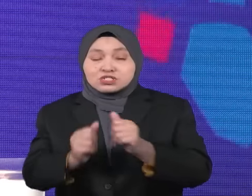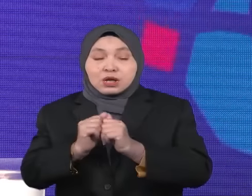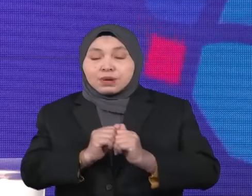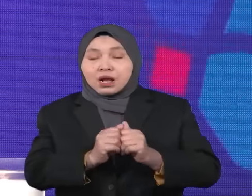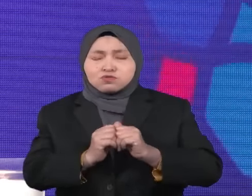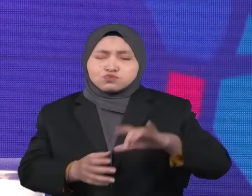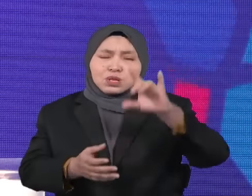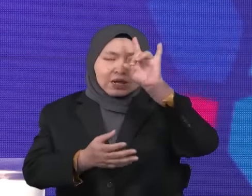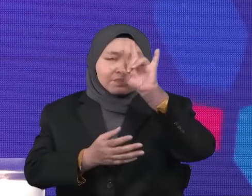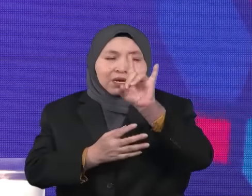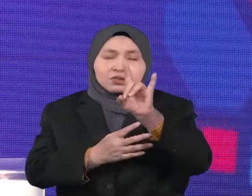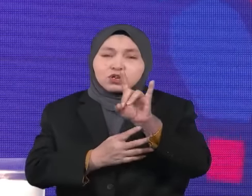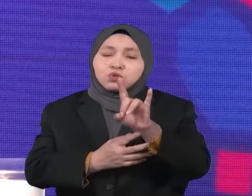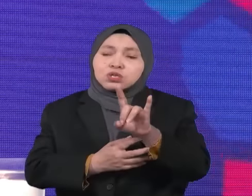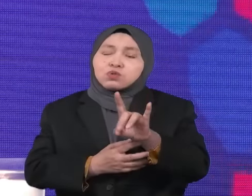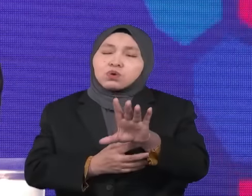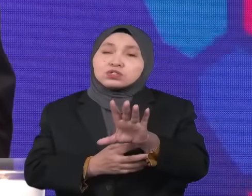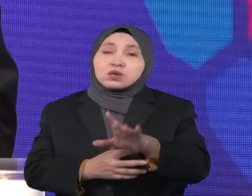A'udzubillahi minasyaitonirrajim.